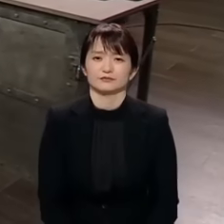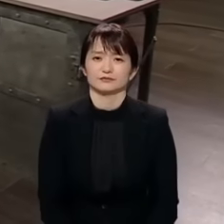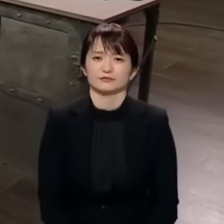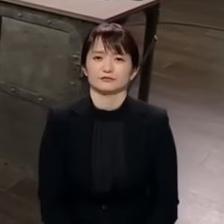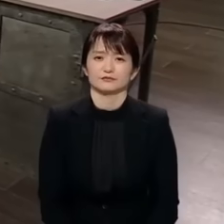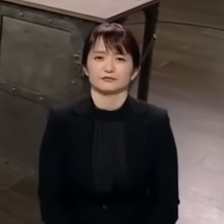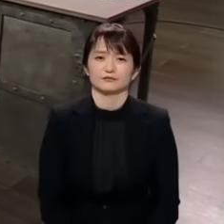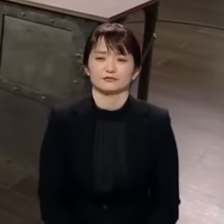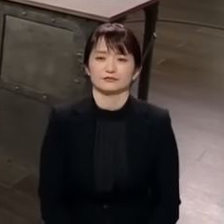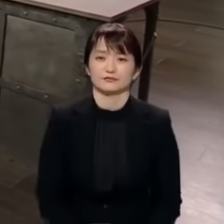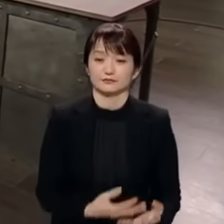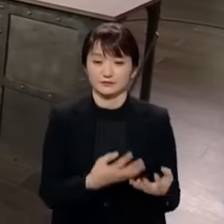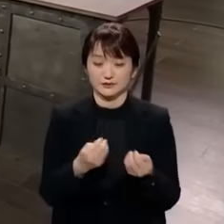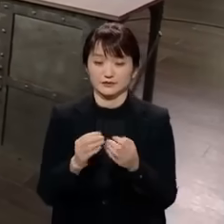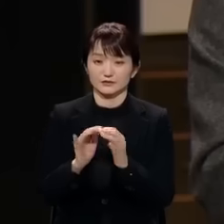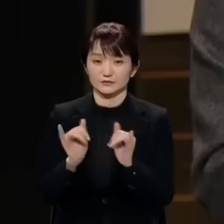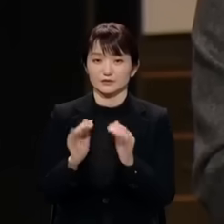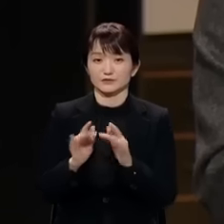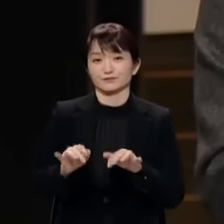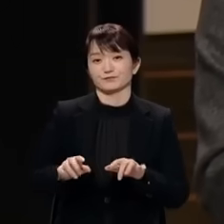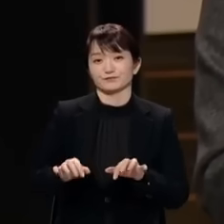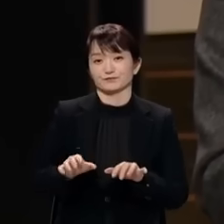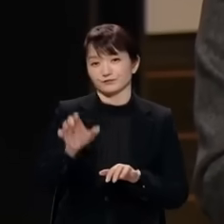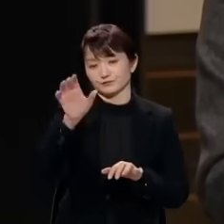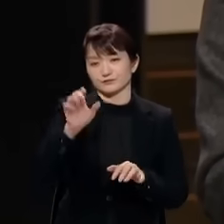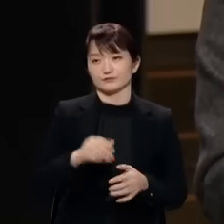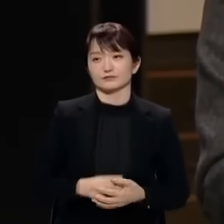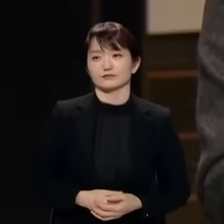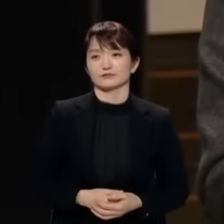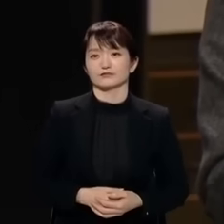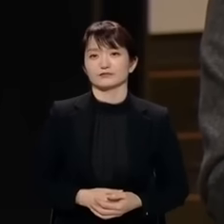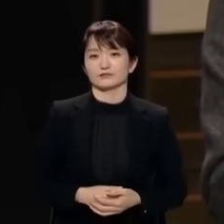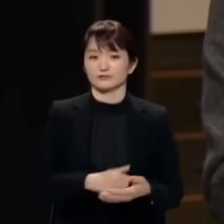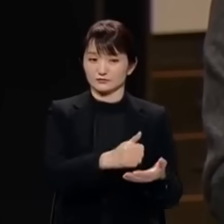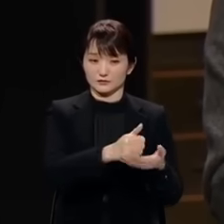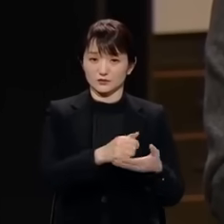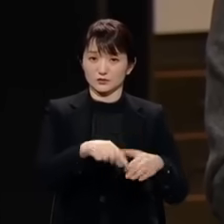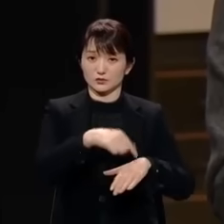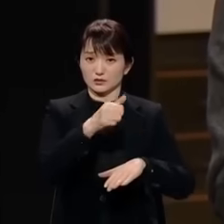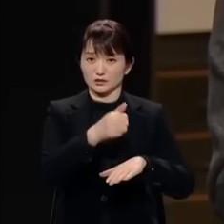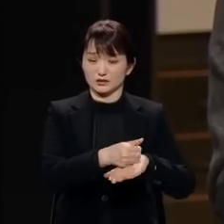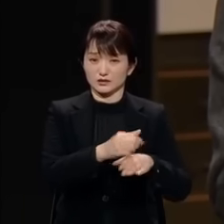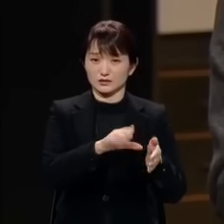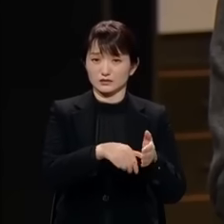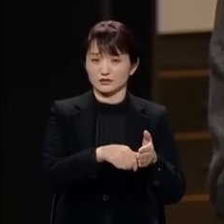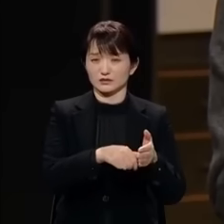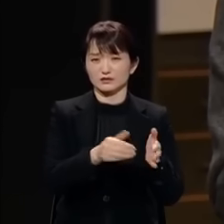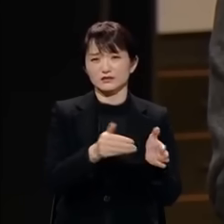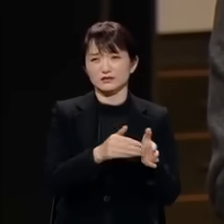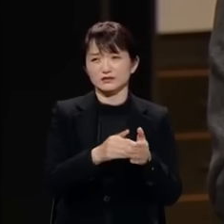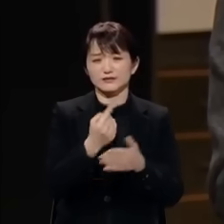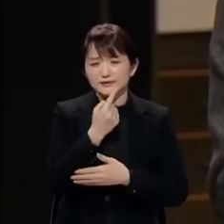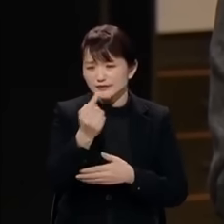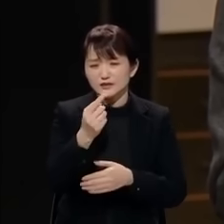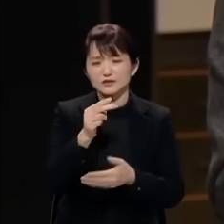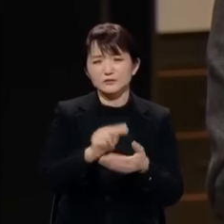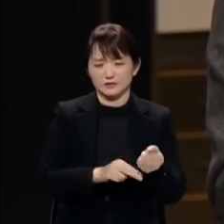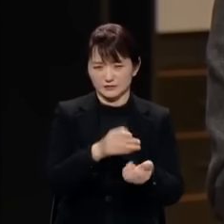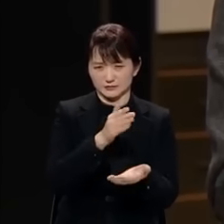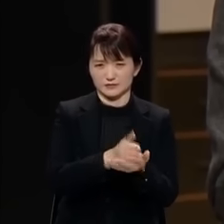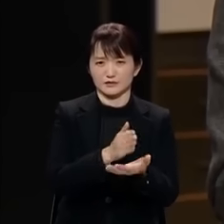뭐라고 하십니까네 많은 의견 주시고 계신데 일단 정의지 님 손님이 왕인 시절은 다 갔네요 이럴 거면 케이크을 팔지 말든지